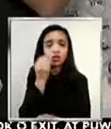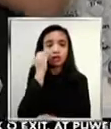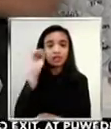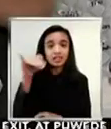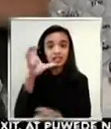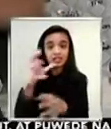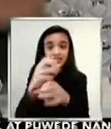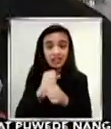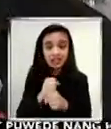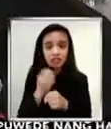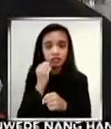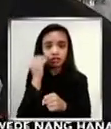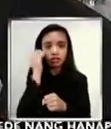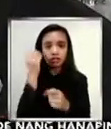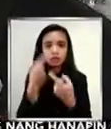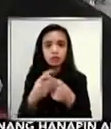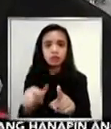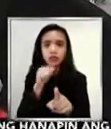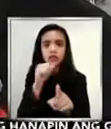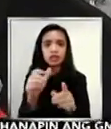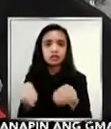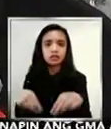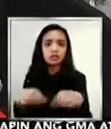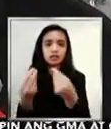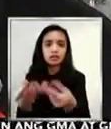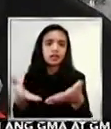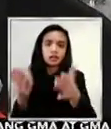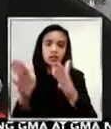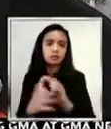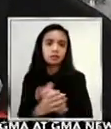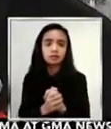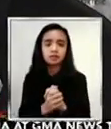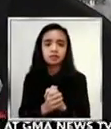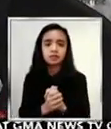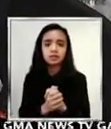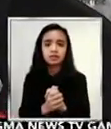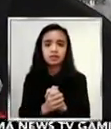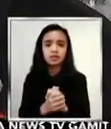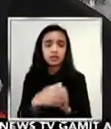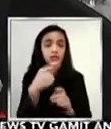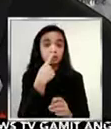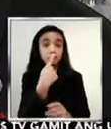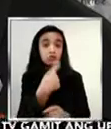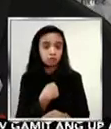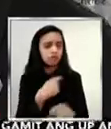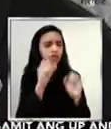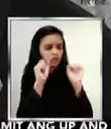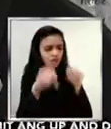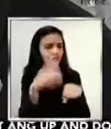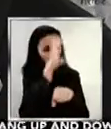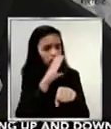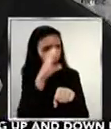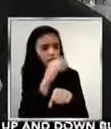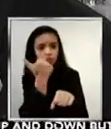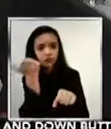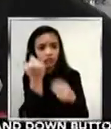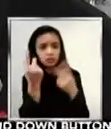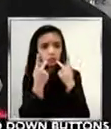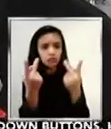pinagbigyan. Minungkahi nila na pwede kayo munang maghanap ng pampublikong ospital muna.